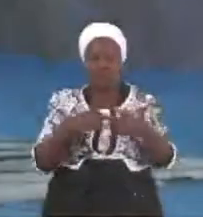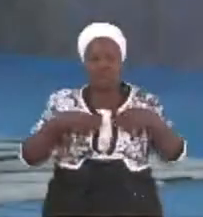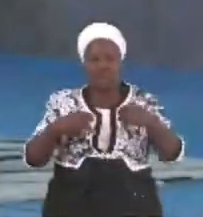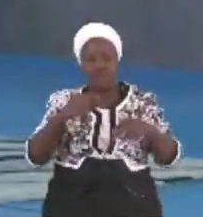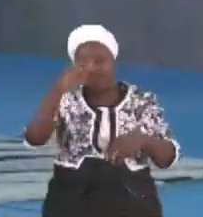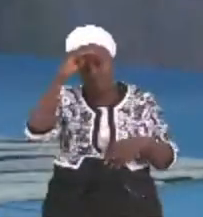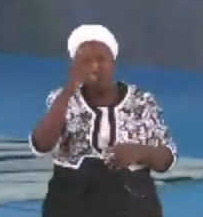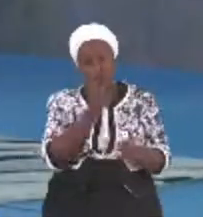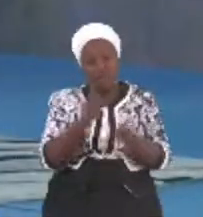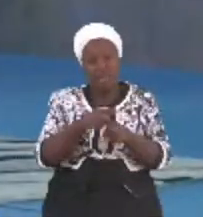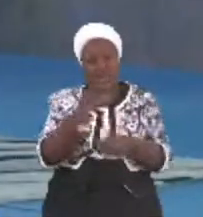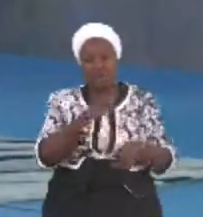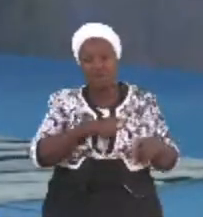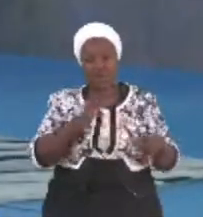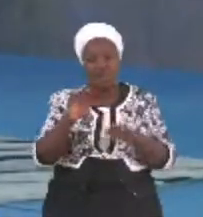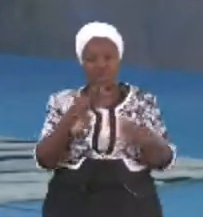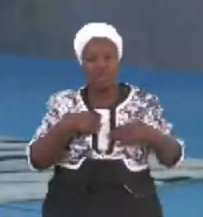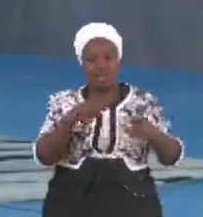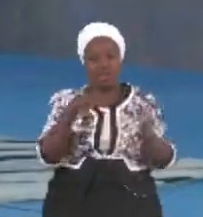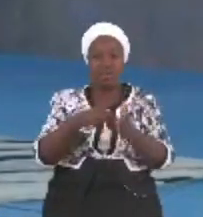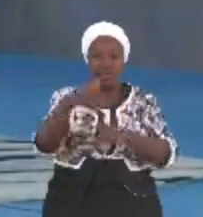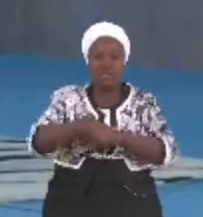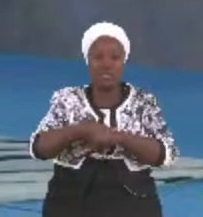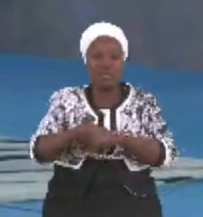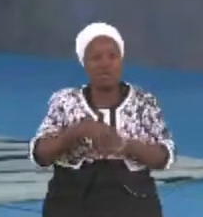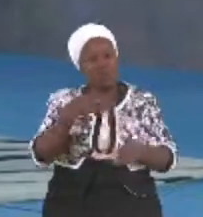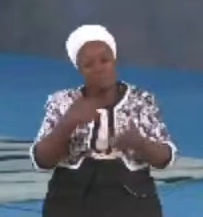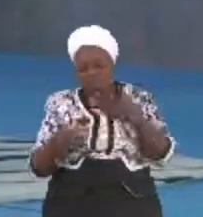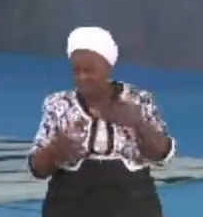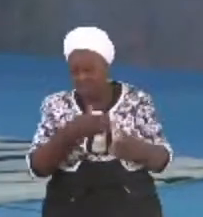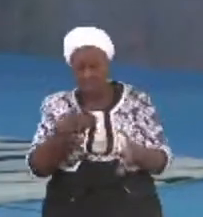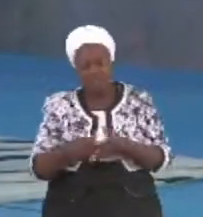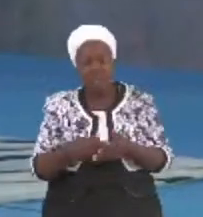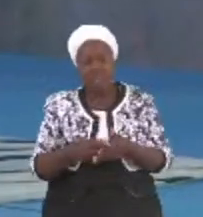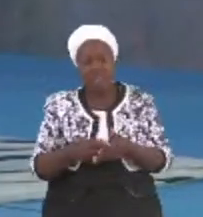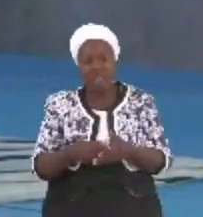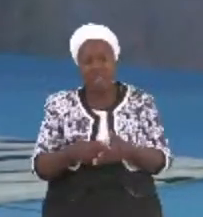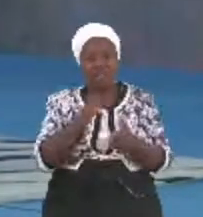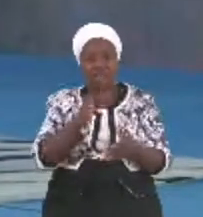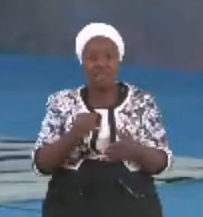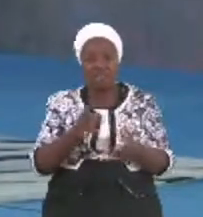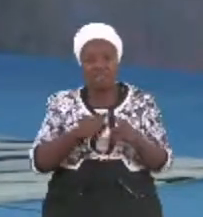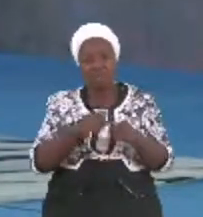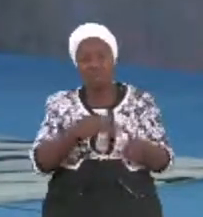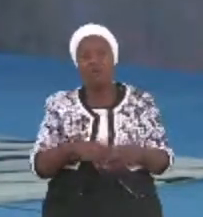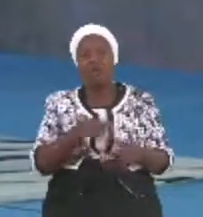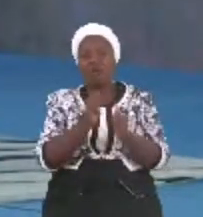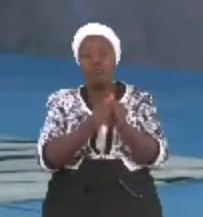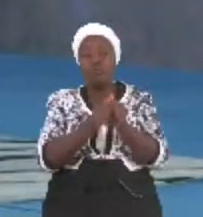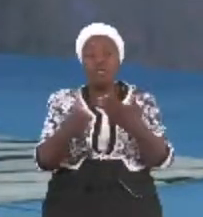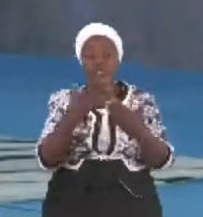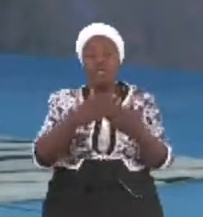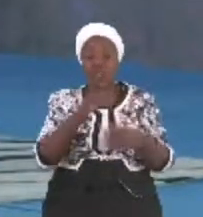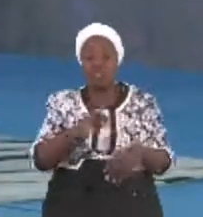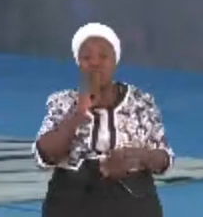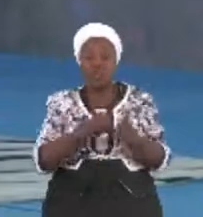monsieur, comme il va te guérir ce soir. Lequel est le plus aisé de dire au paralytique, tes péchés